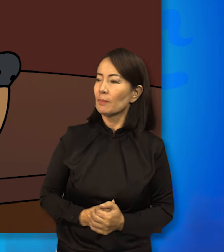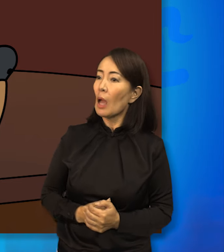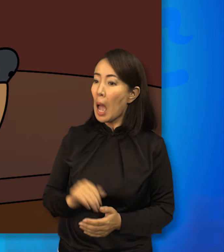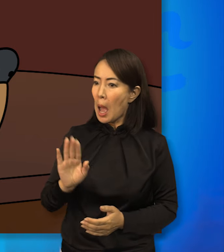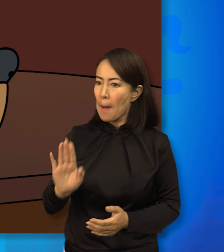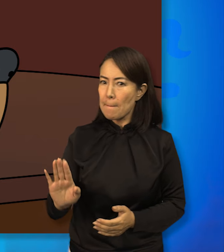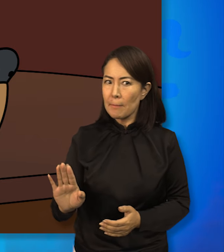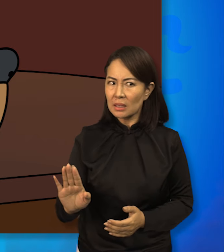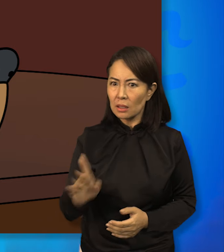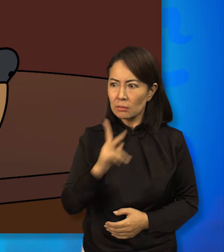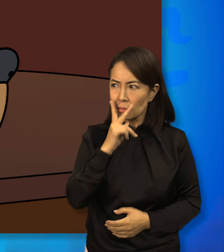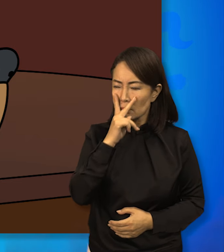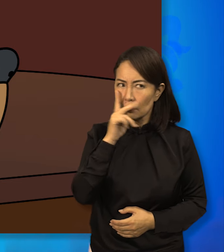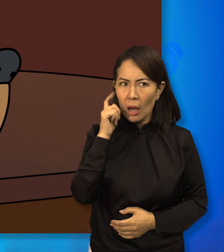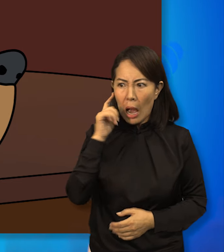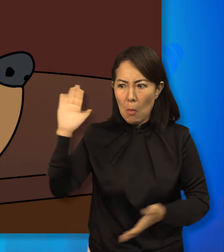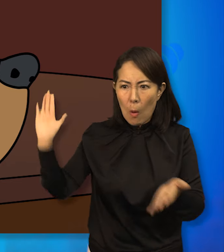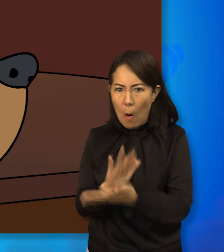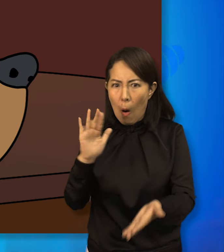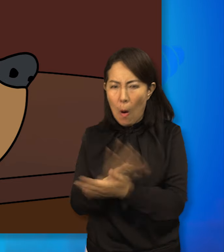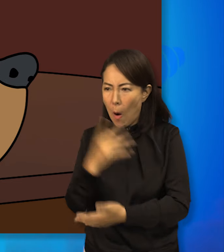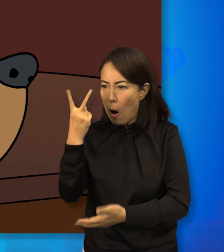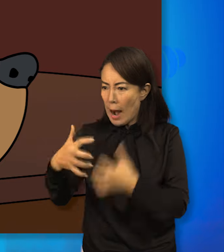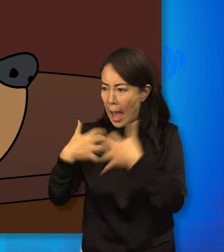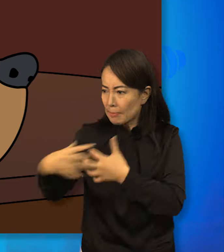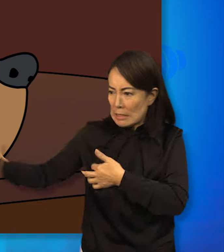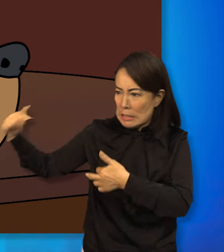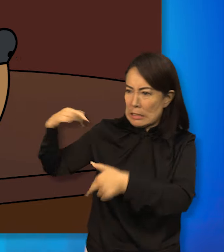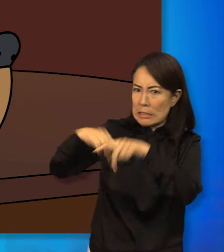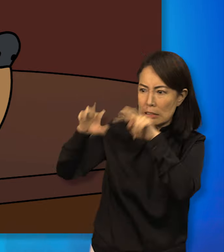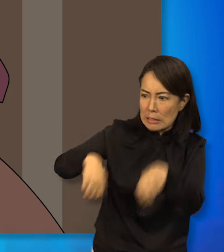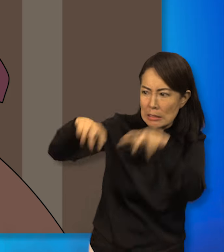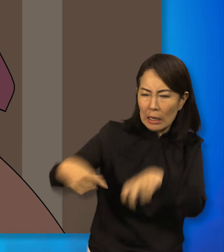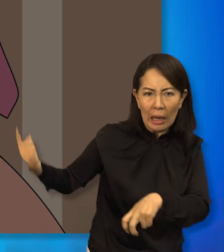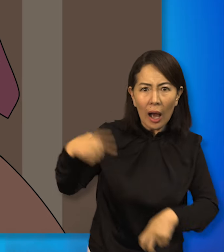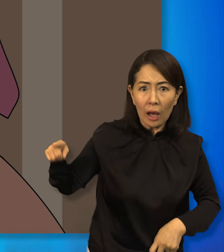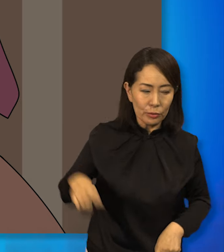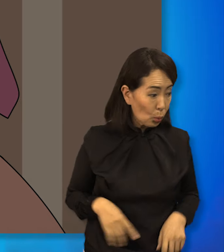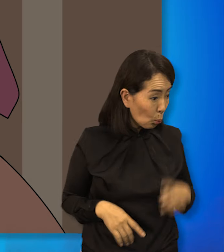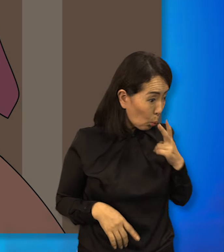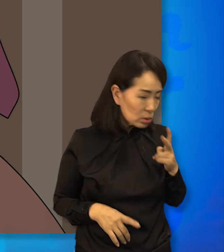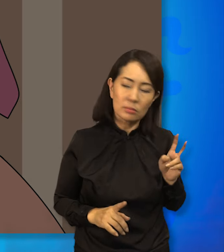Энд хүчээр үзвэл бид дийлэхгүй. Тийм болохоор ухаанаа уралдуулсан нь дээр.